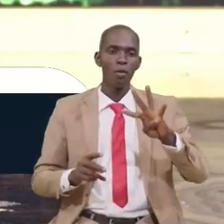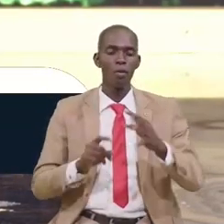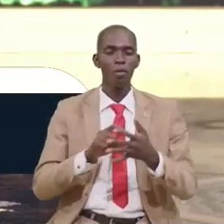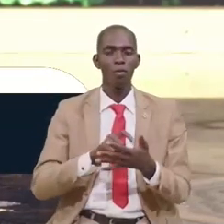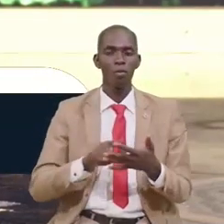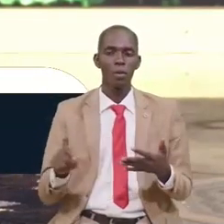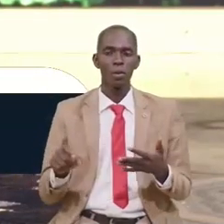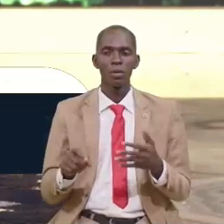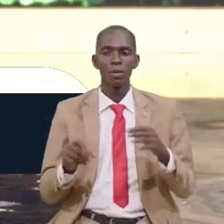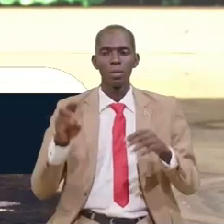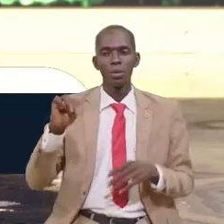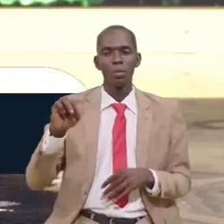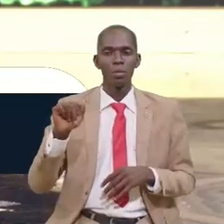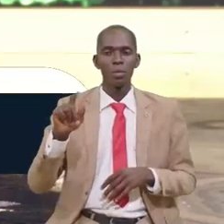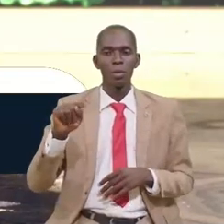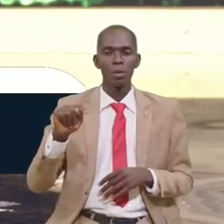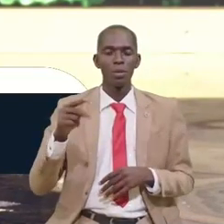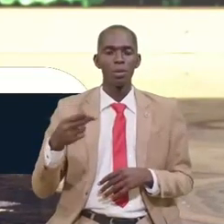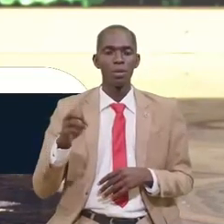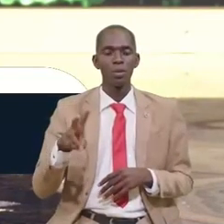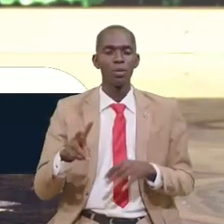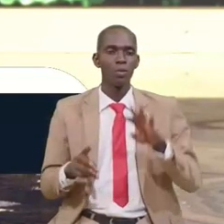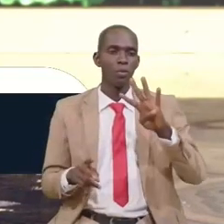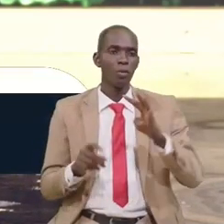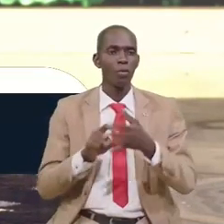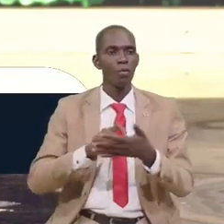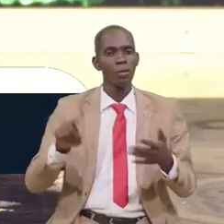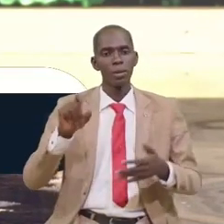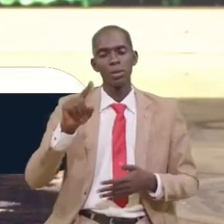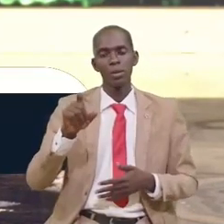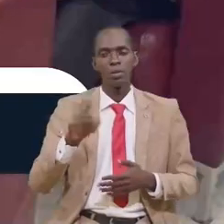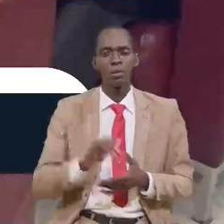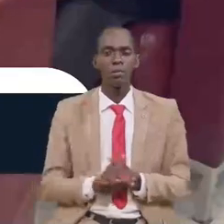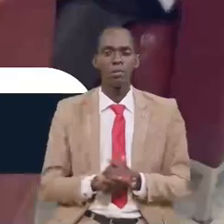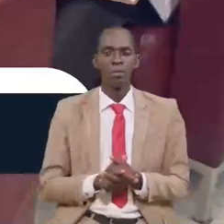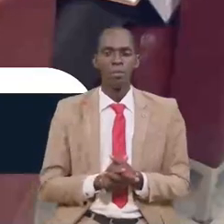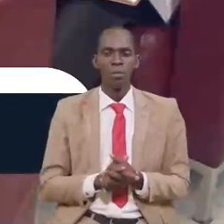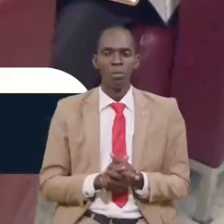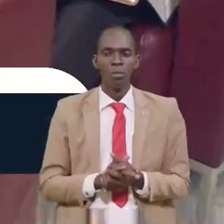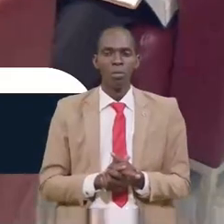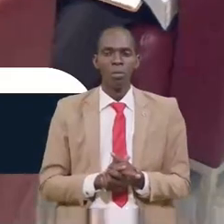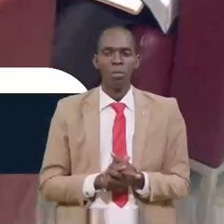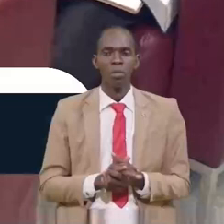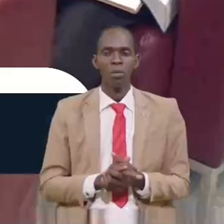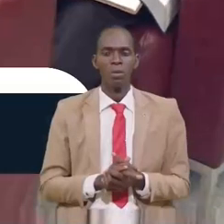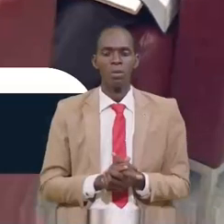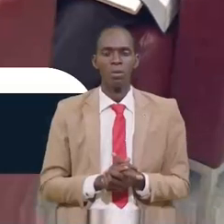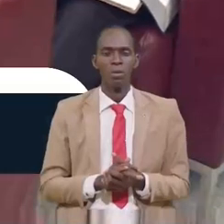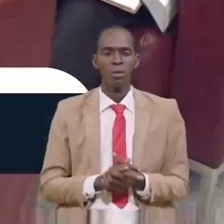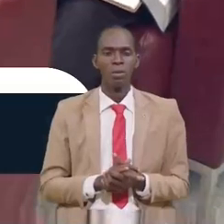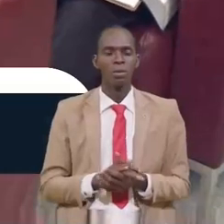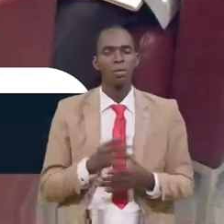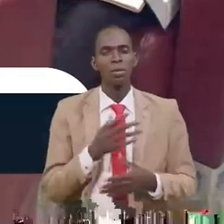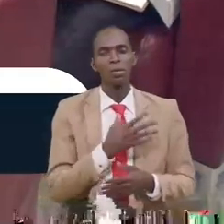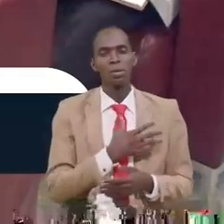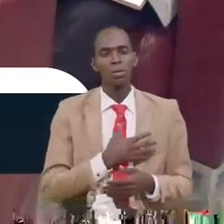Matthieu chapitre 4 verset 11. Matthieu 4 verset 11.